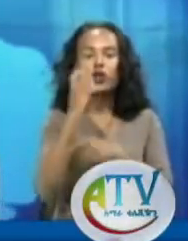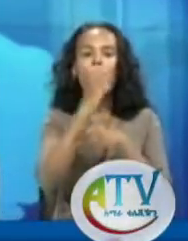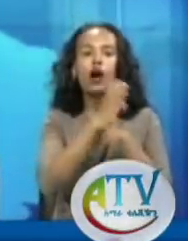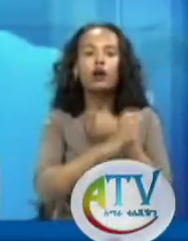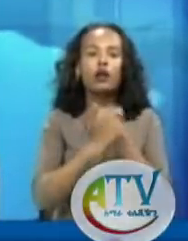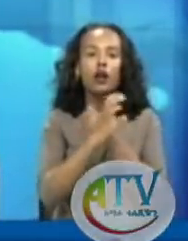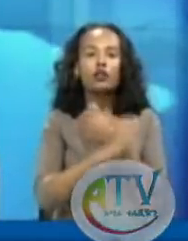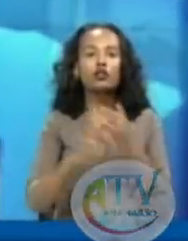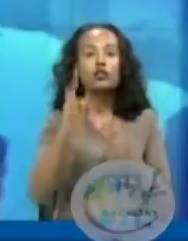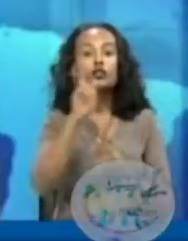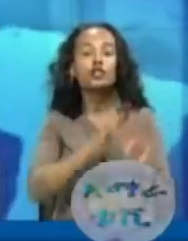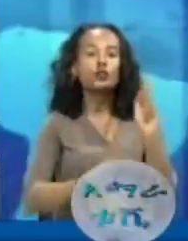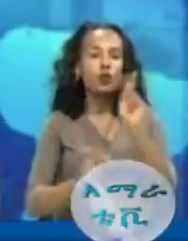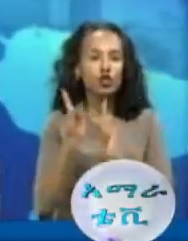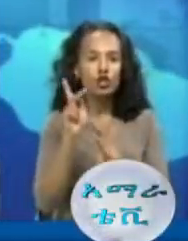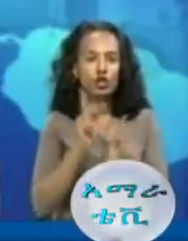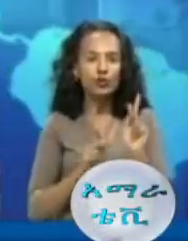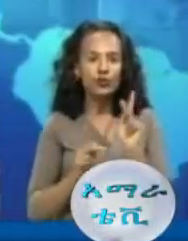የሀገራችን ህዝቦች፣